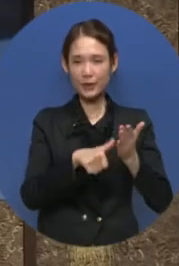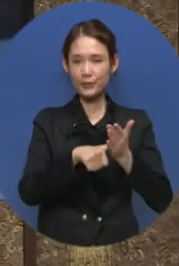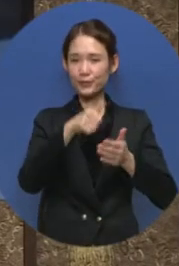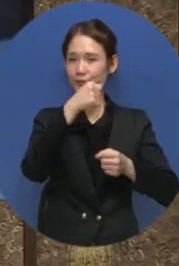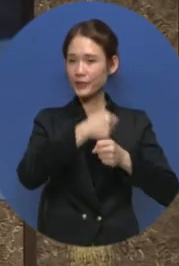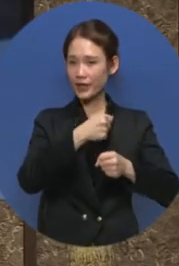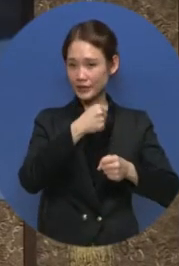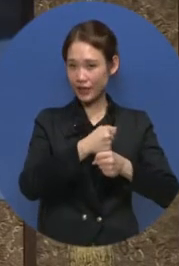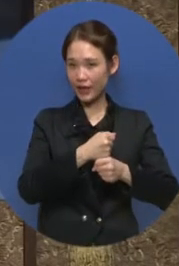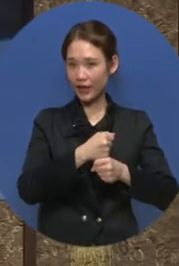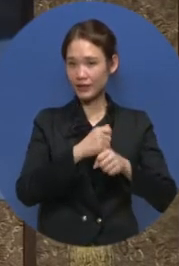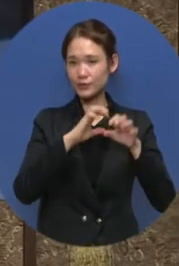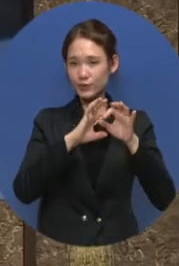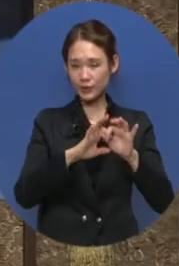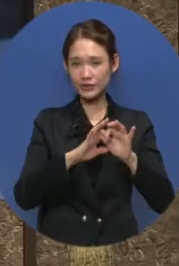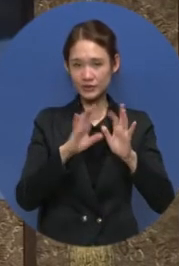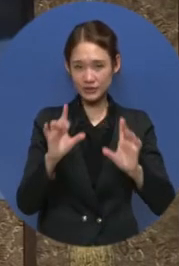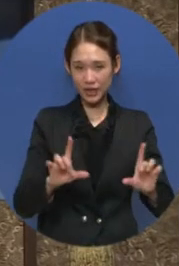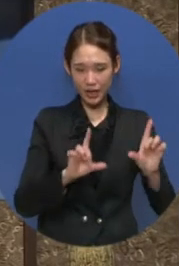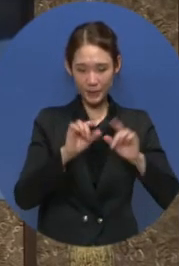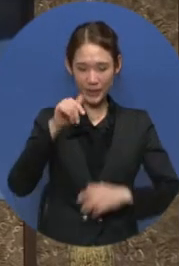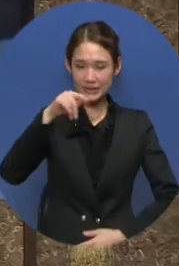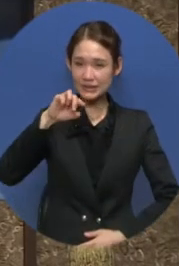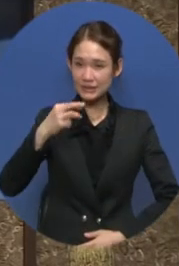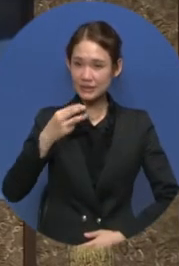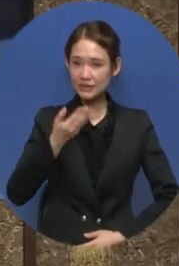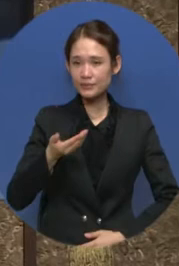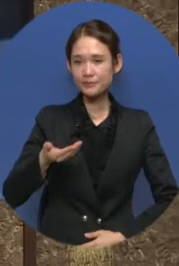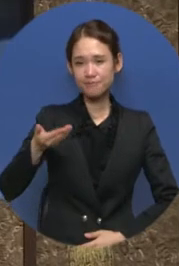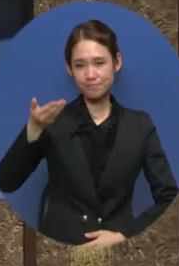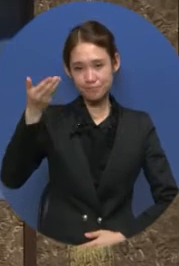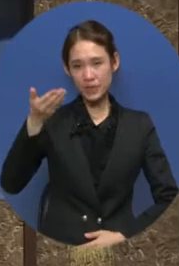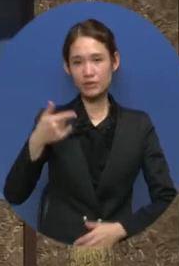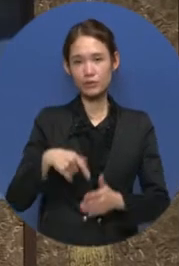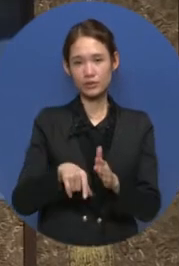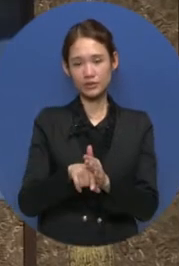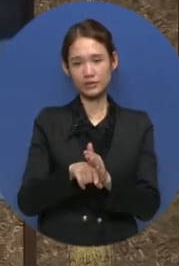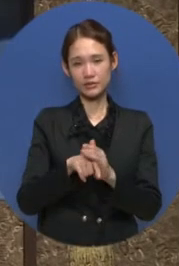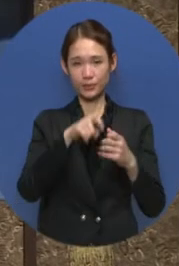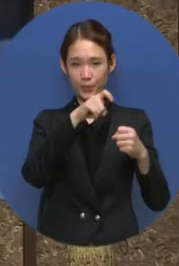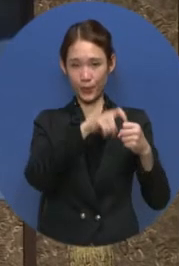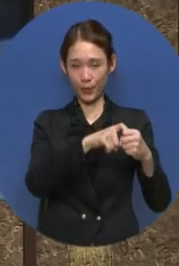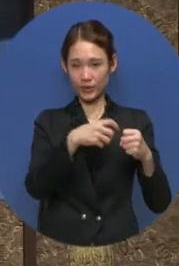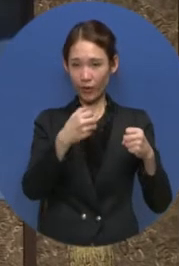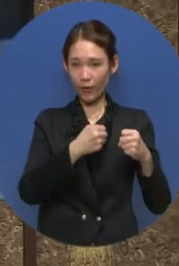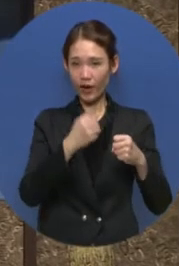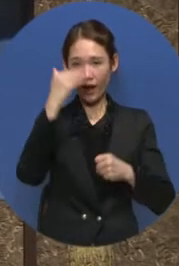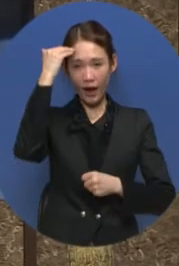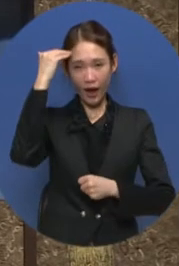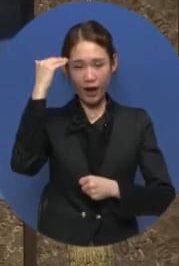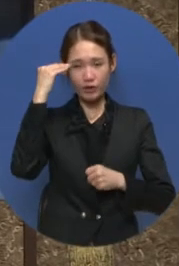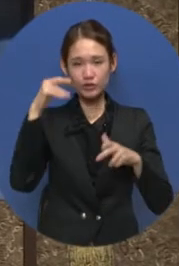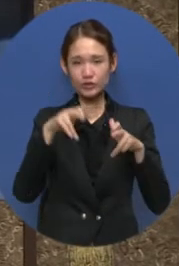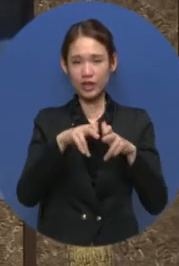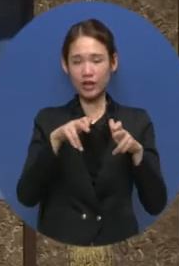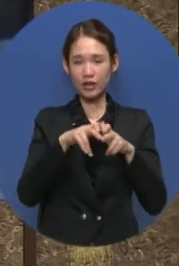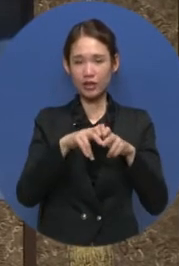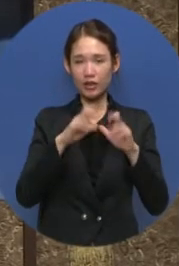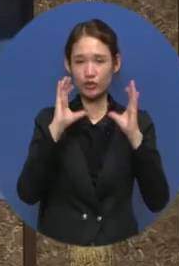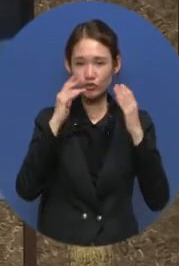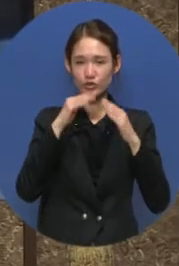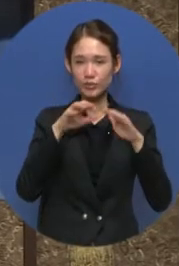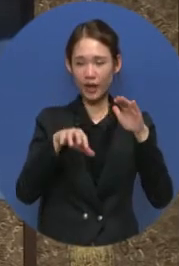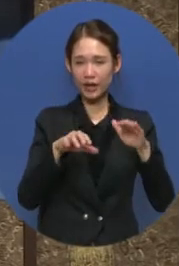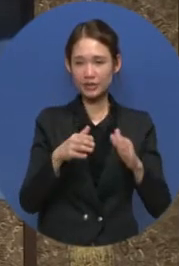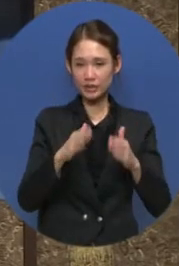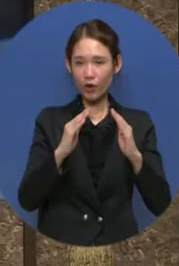생산해서 삶의 질을 향상시키고자 그런 취지로 저희 장애인 마을을 설립을 했고요.